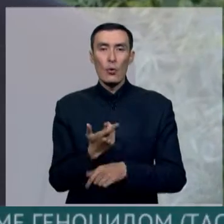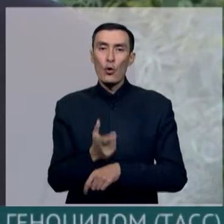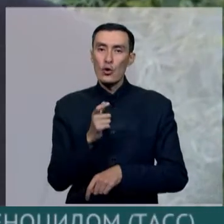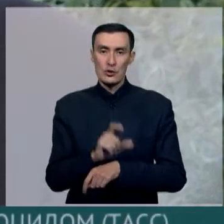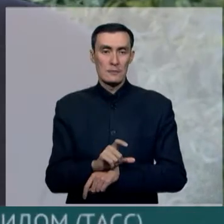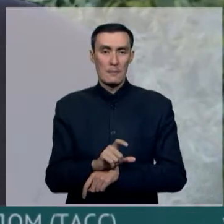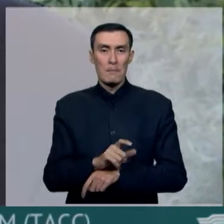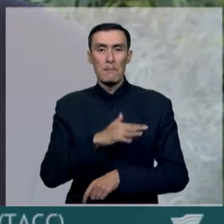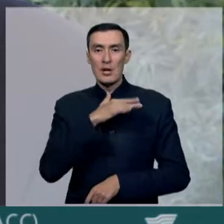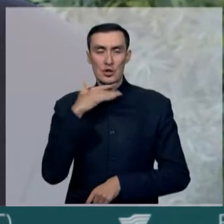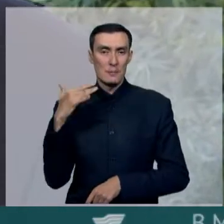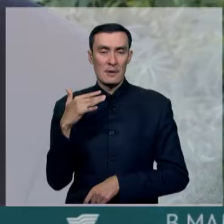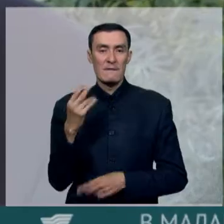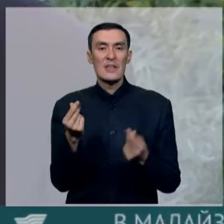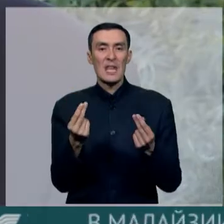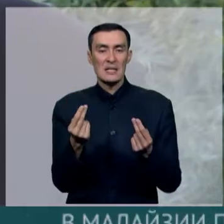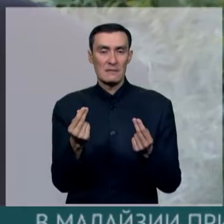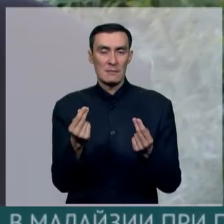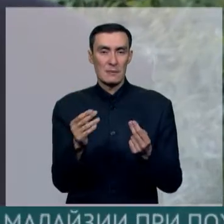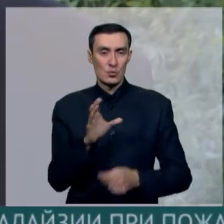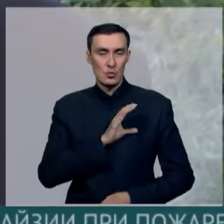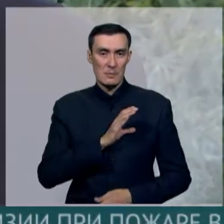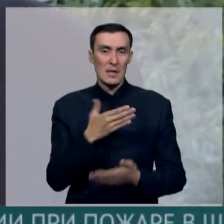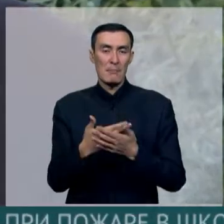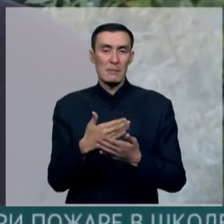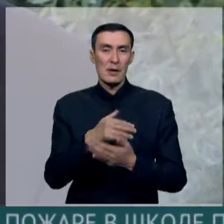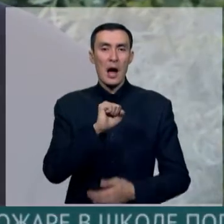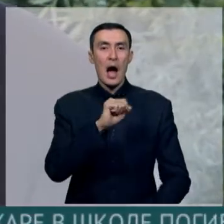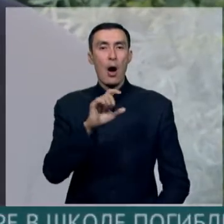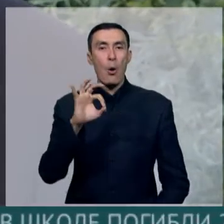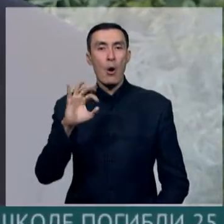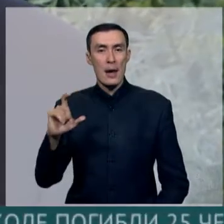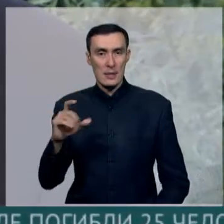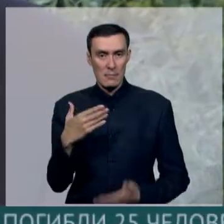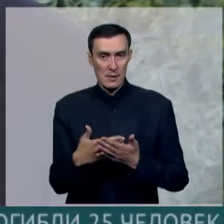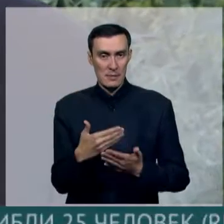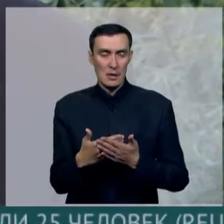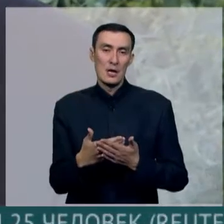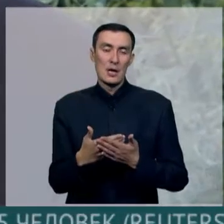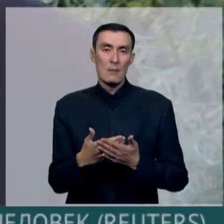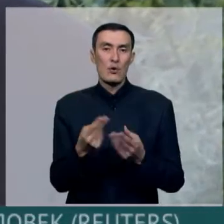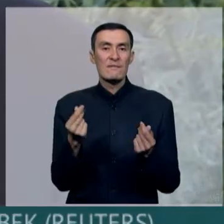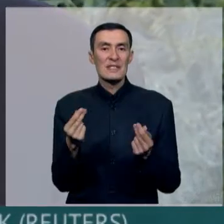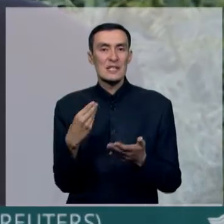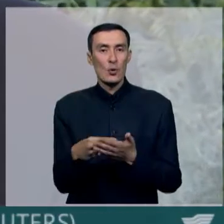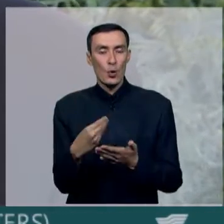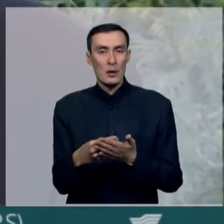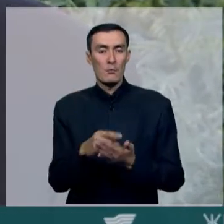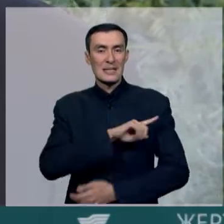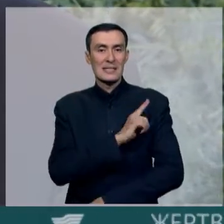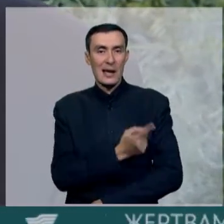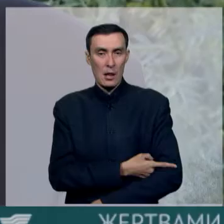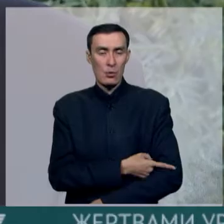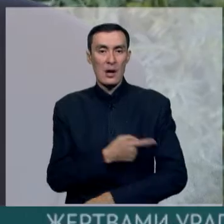неимоверными финансовыми ресурсами. Взять хотя бы те же Объединенные Арабские Эмираты. По своему инвестиционному